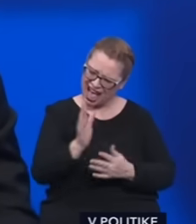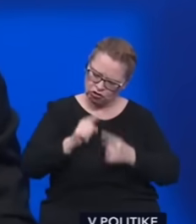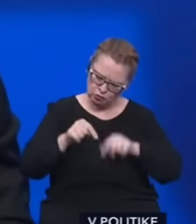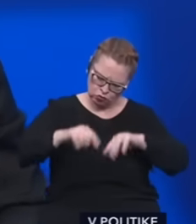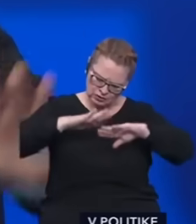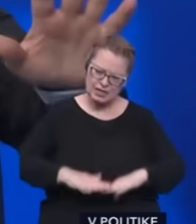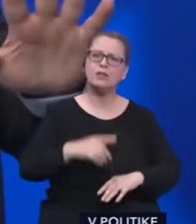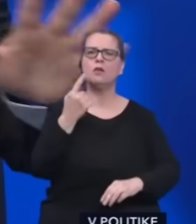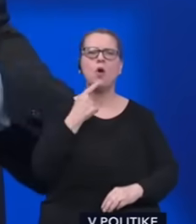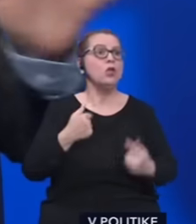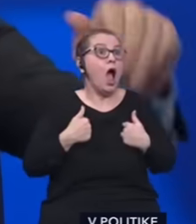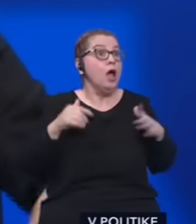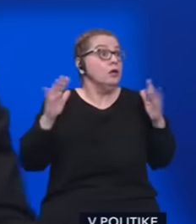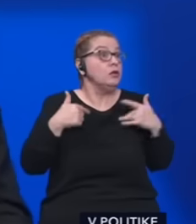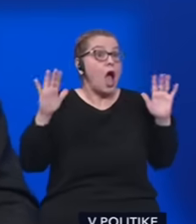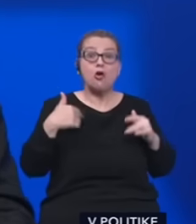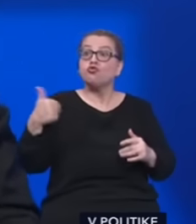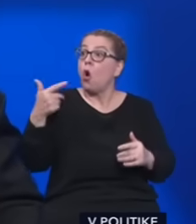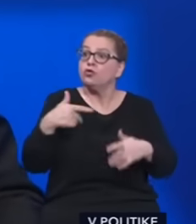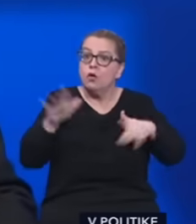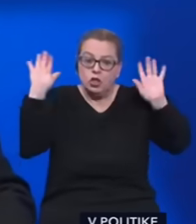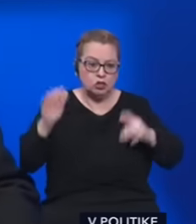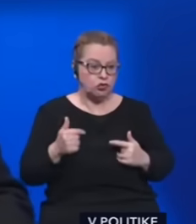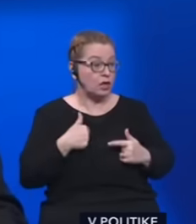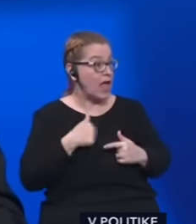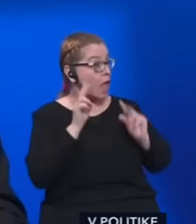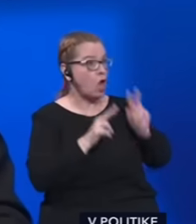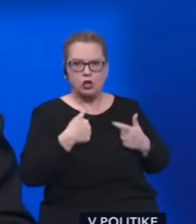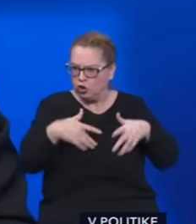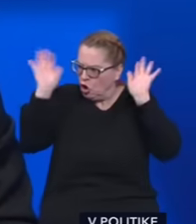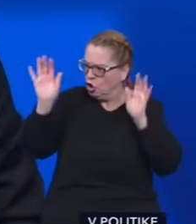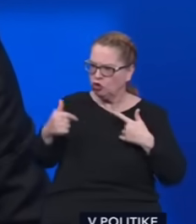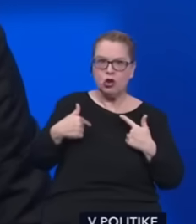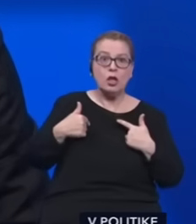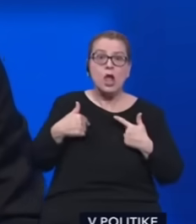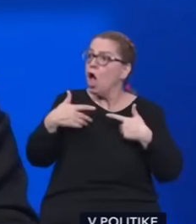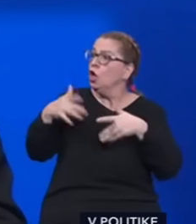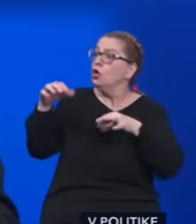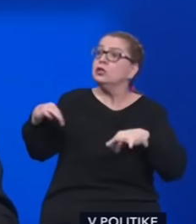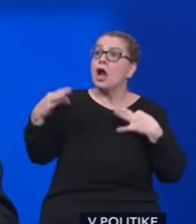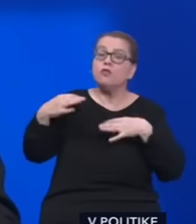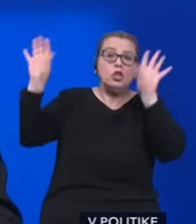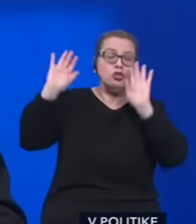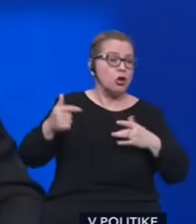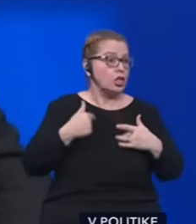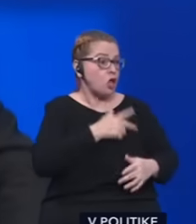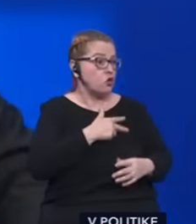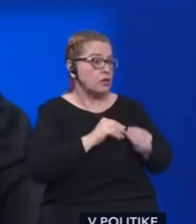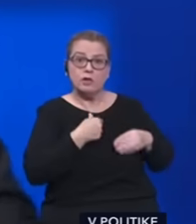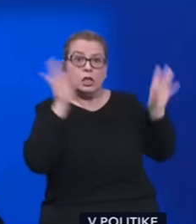sedí, povie, že Ja som so školstvom nič nemal. Ja som s diaľnicami nič nemal. Ja som nemal nič s prácou a sociálnymi